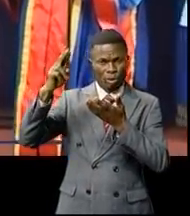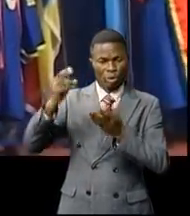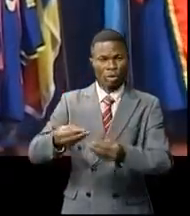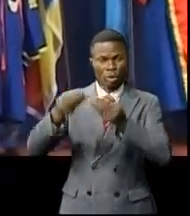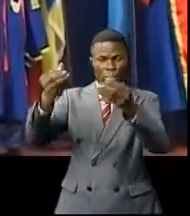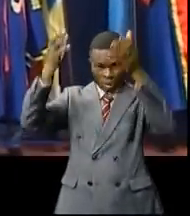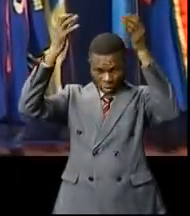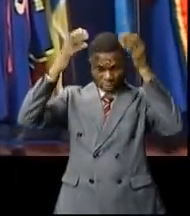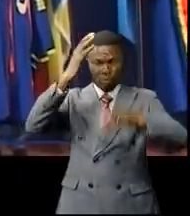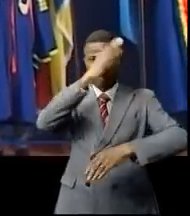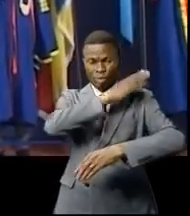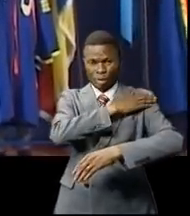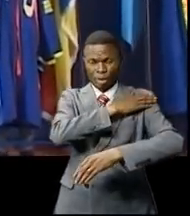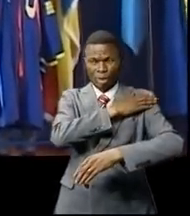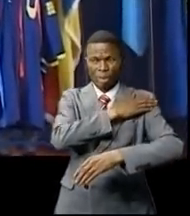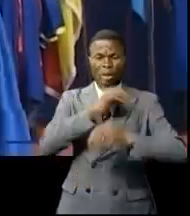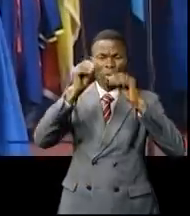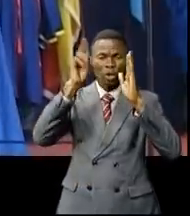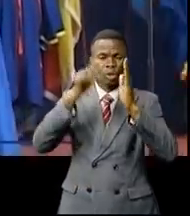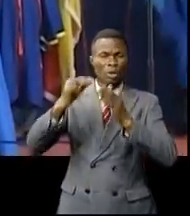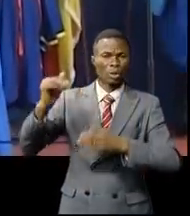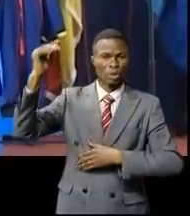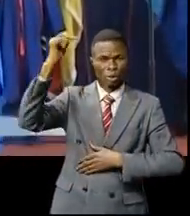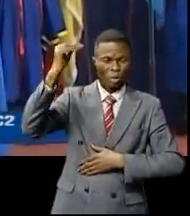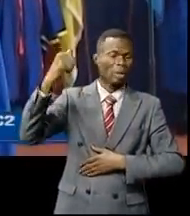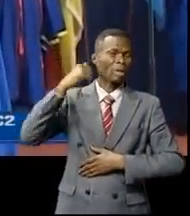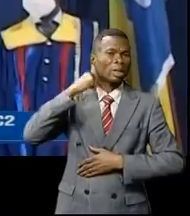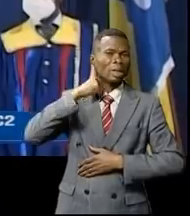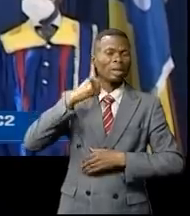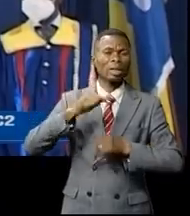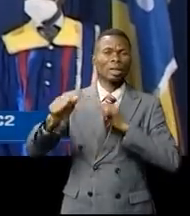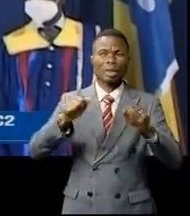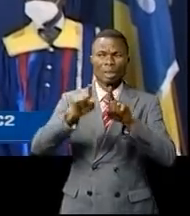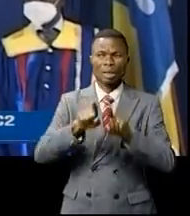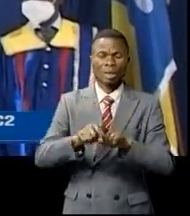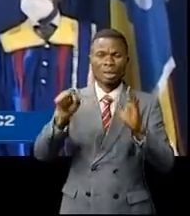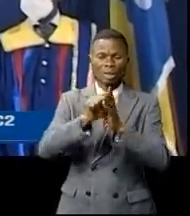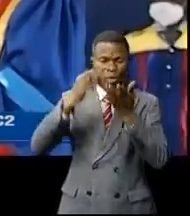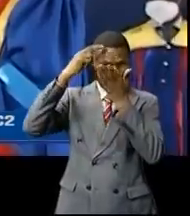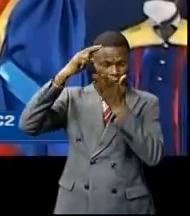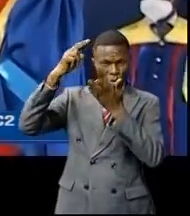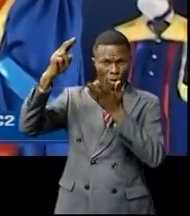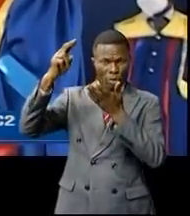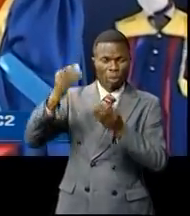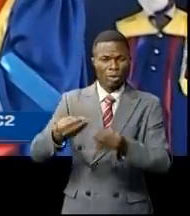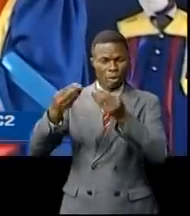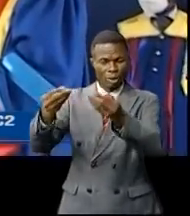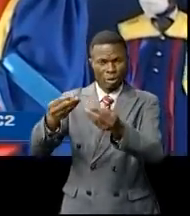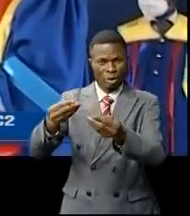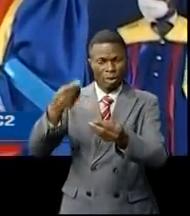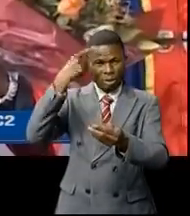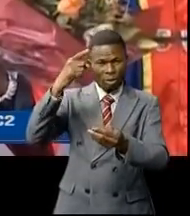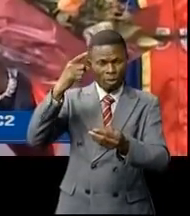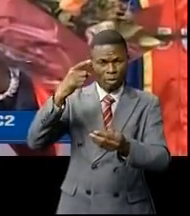le gaz d'agréger à l'enseignement supérieur à médecine ainsi les insignes de l'université lui ont été données pour